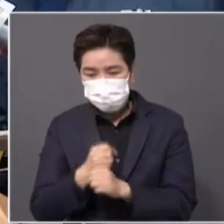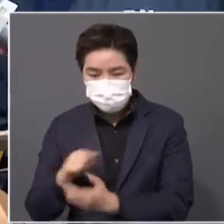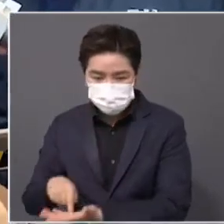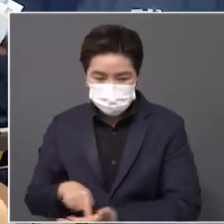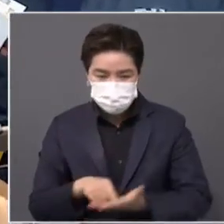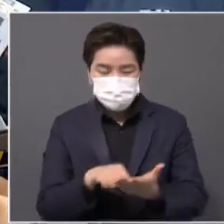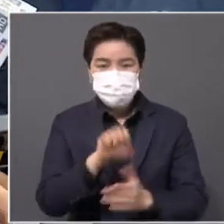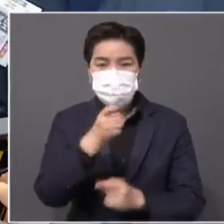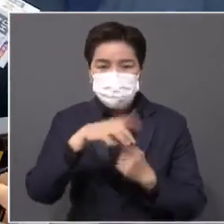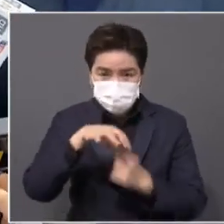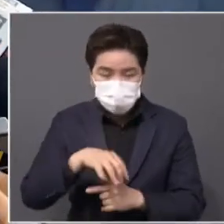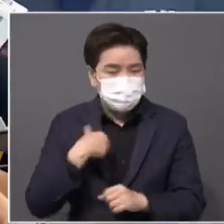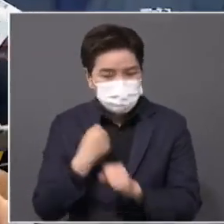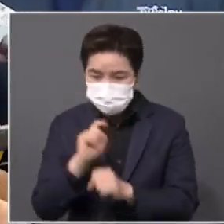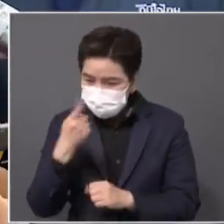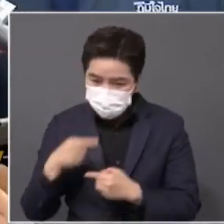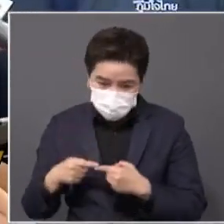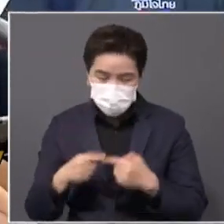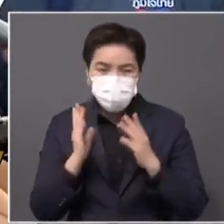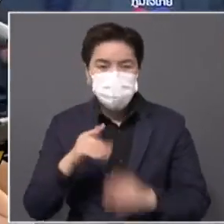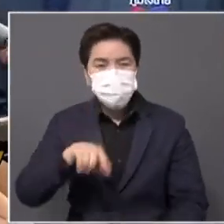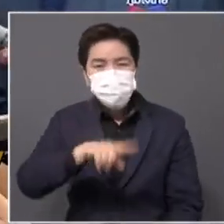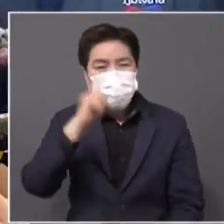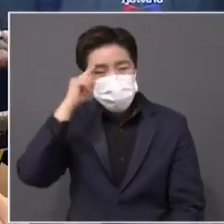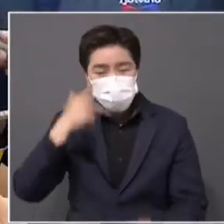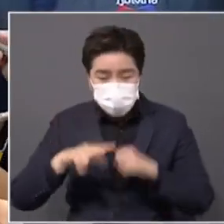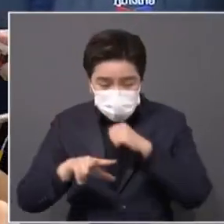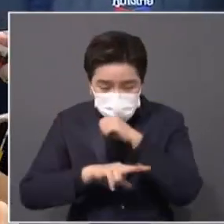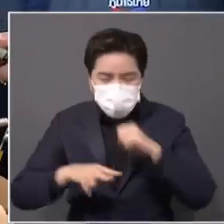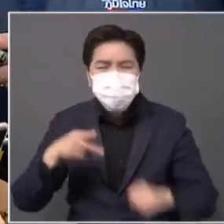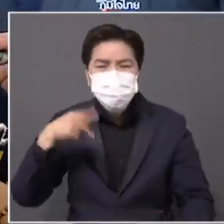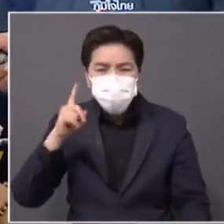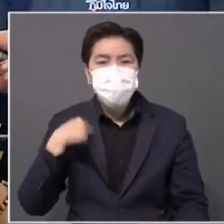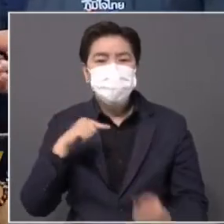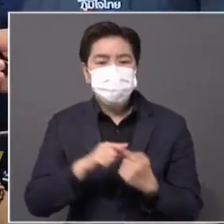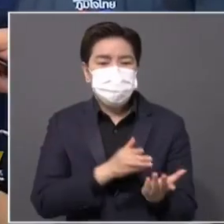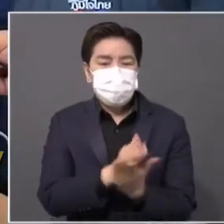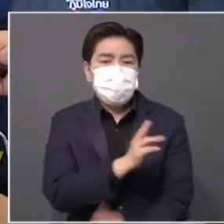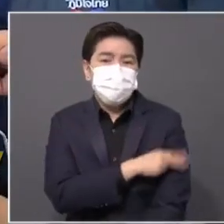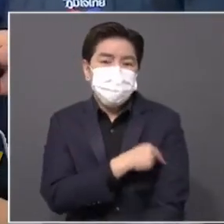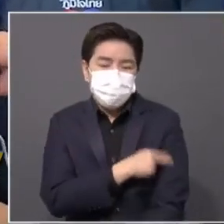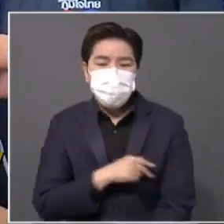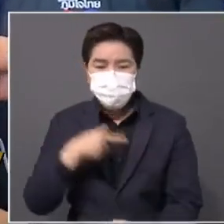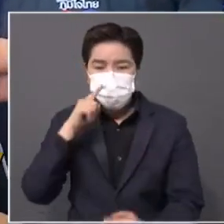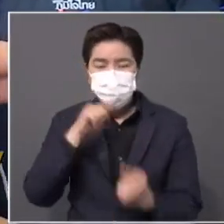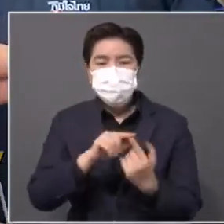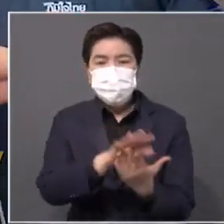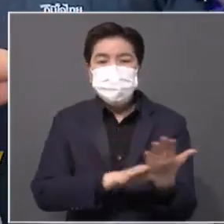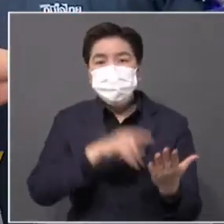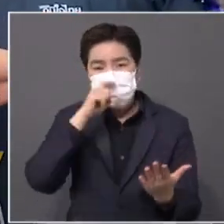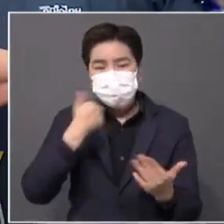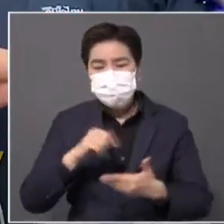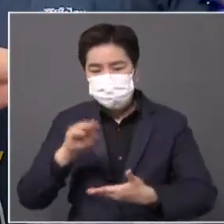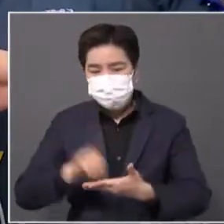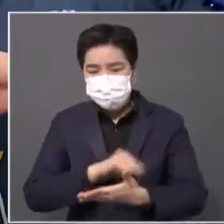เข้าสู่สภาก็จะเสนอเรื่องนี้อีกบางครั้งบางคนไม่ทราบว่ากัญชามีประโยชน์ทางการแพทย์รวมไปถึงประเทศชาติประชาชน